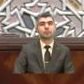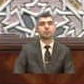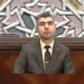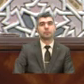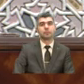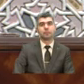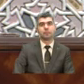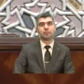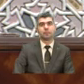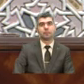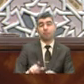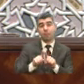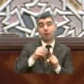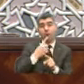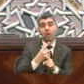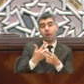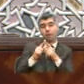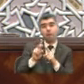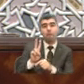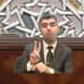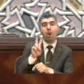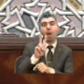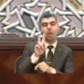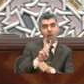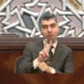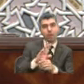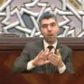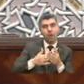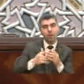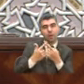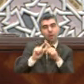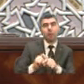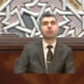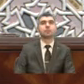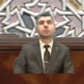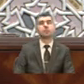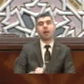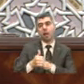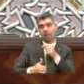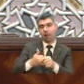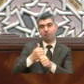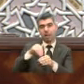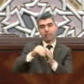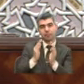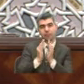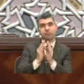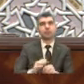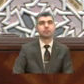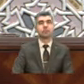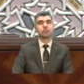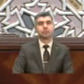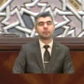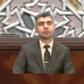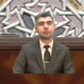وهو عن حصيلة الموسم السنوي للمخيمات للسيدات والسادة النواب المحترمين من فريق العدالة والتنمية، فلأحدهم